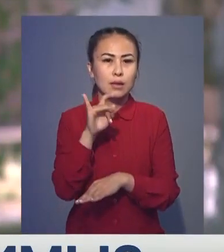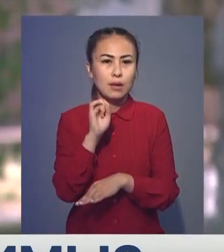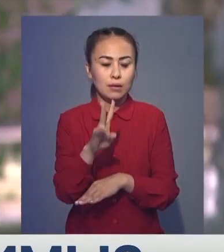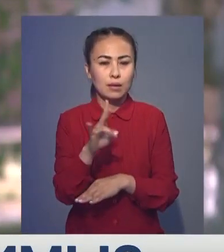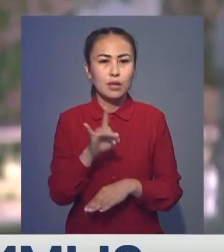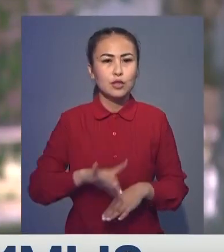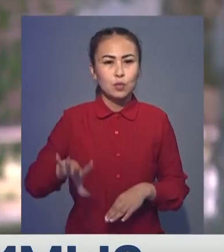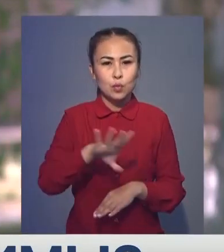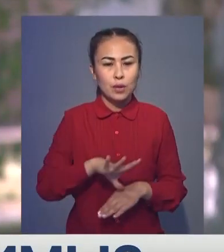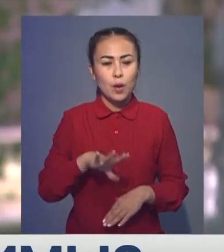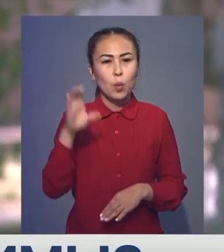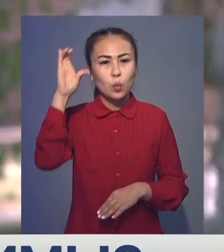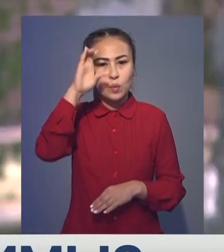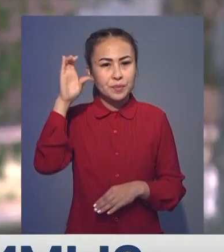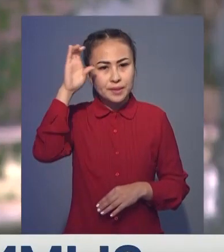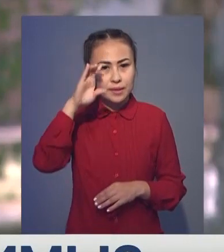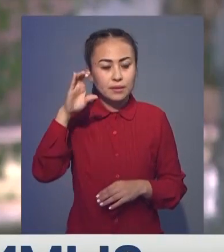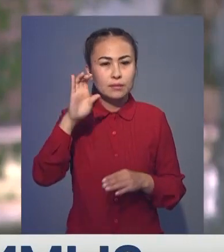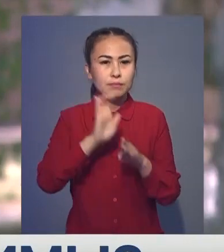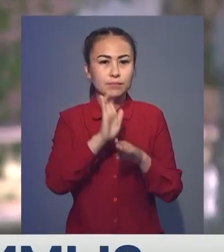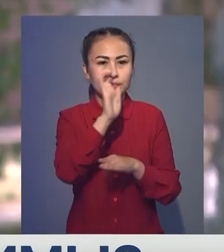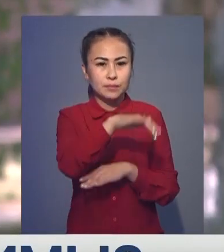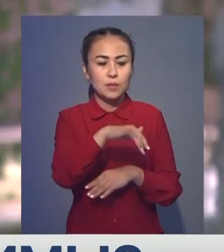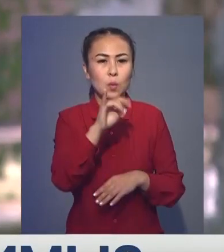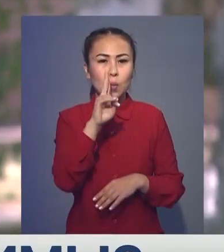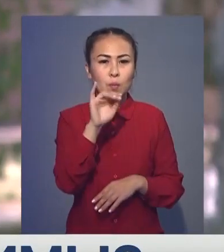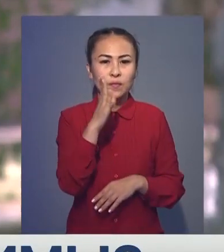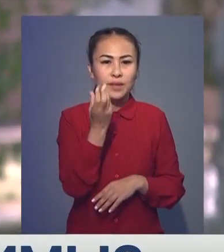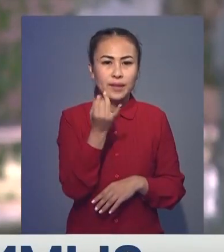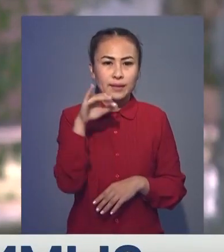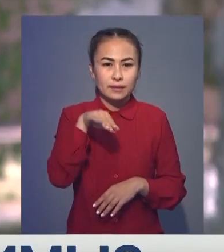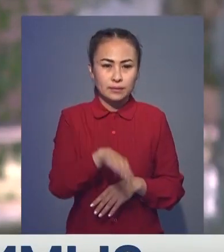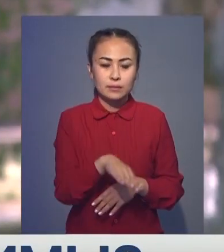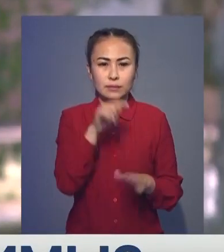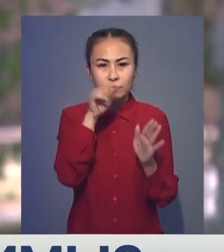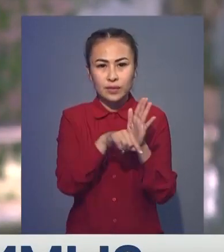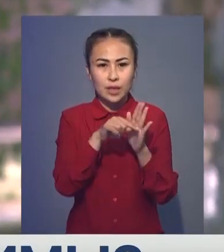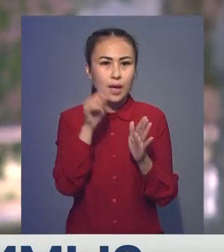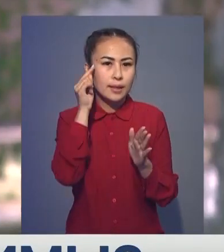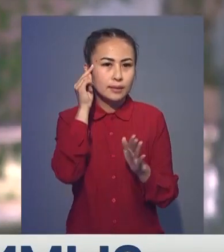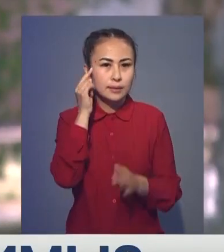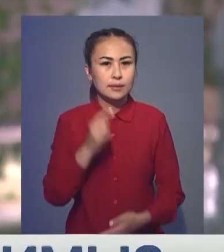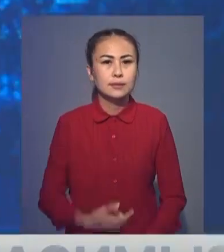Республикасы, Өзбекстанға кетіп жатыр, қазір Кувейт мемлекеті, ішінара Қырғызстанға.